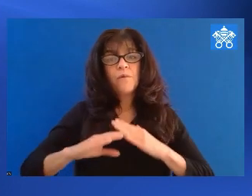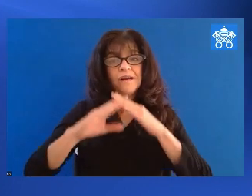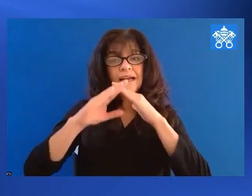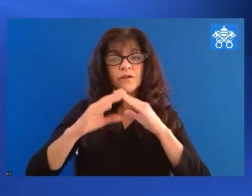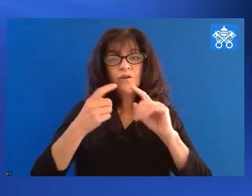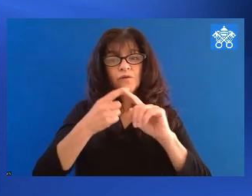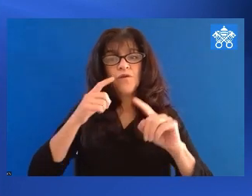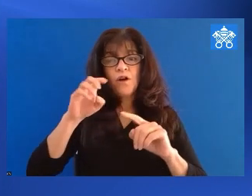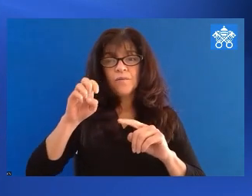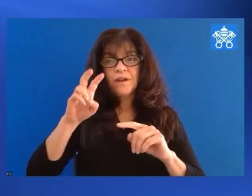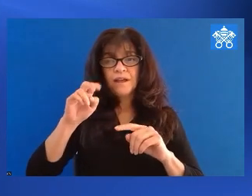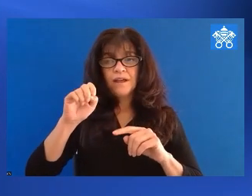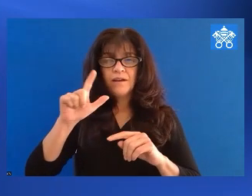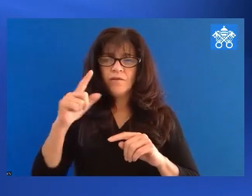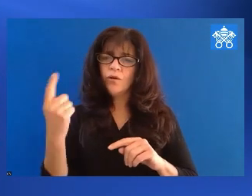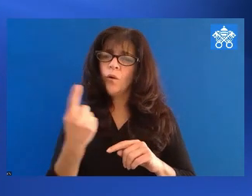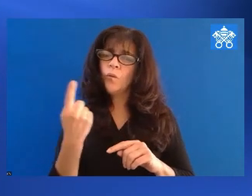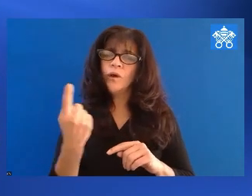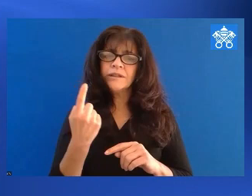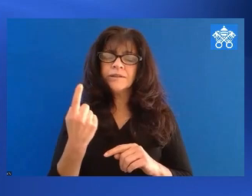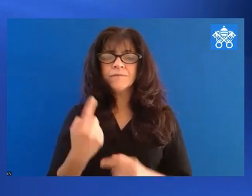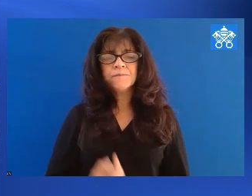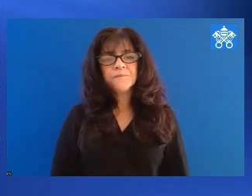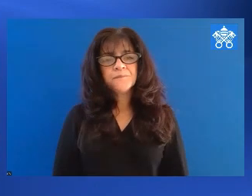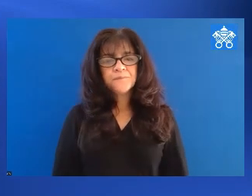protect you always from all evil.